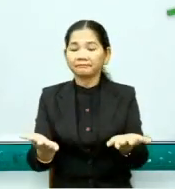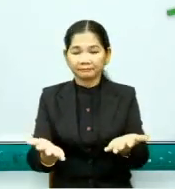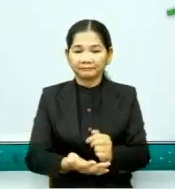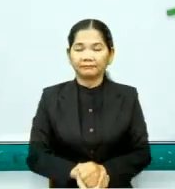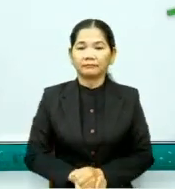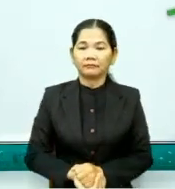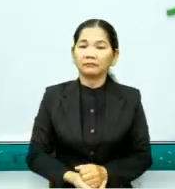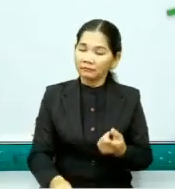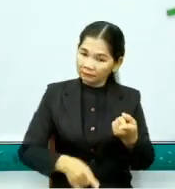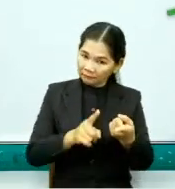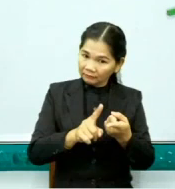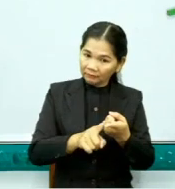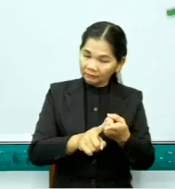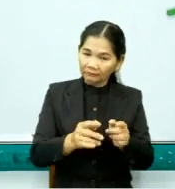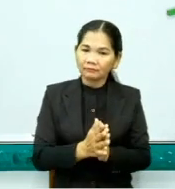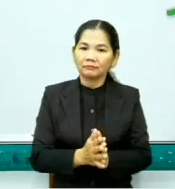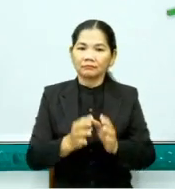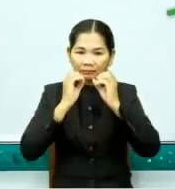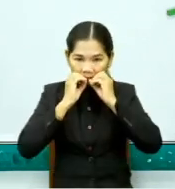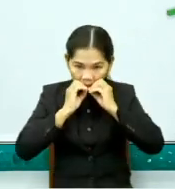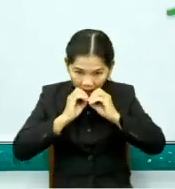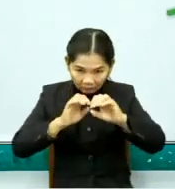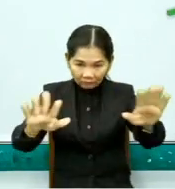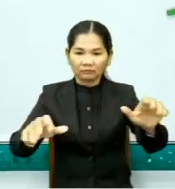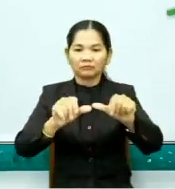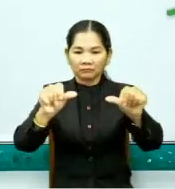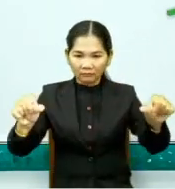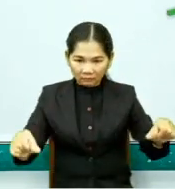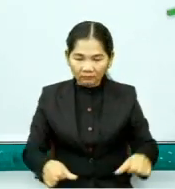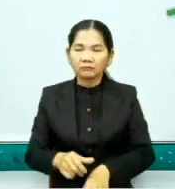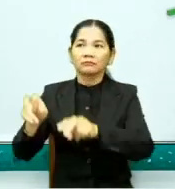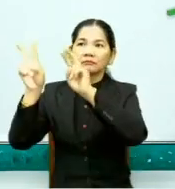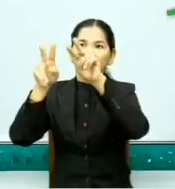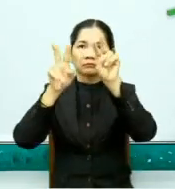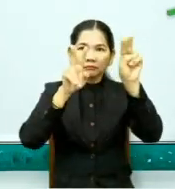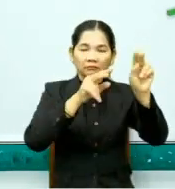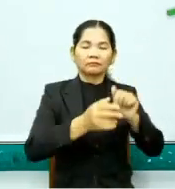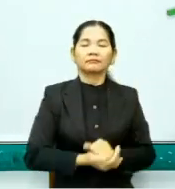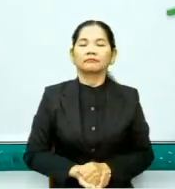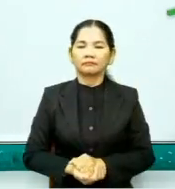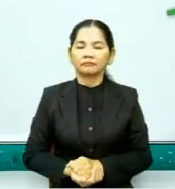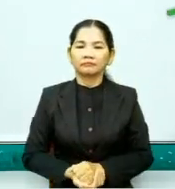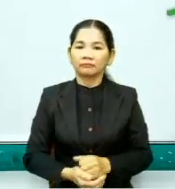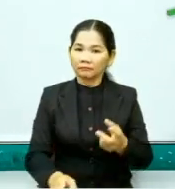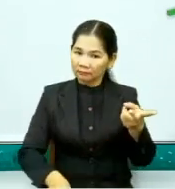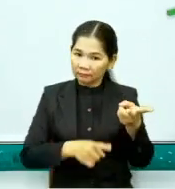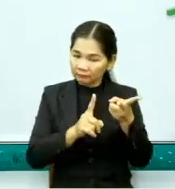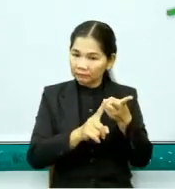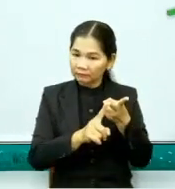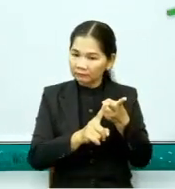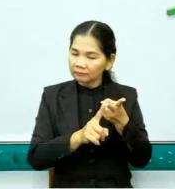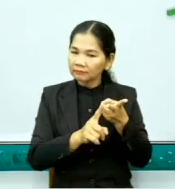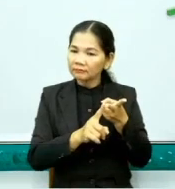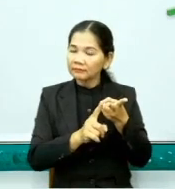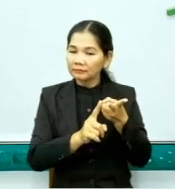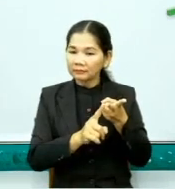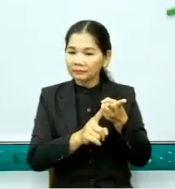môi chả tì môi cứ cáp sắp sai đầm bọn tết chò chả tì môi nè con cho tì pí vậy ta